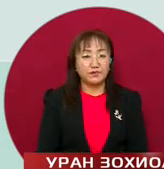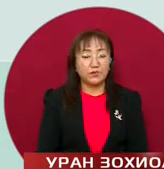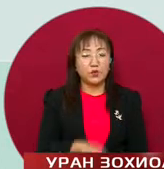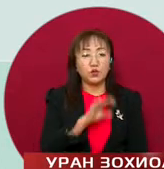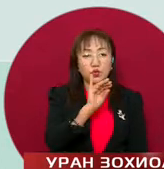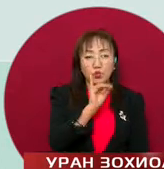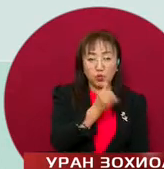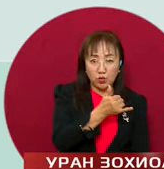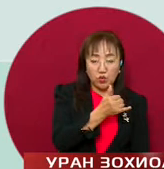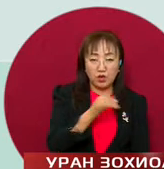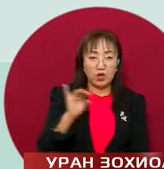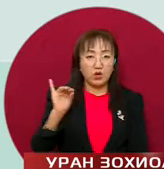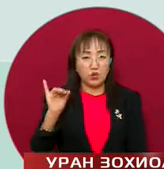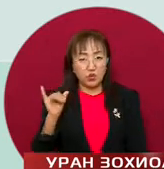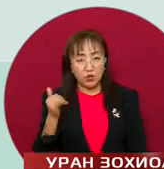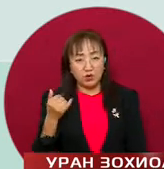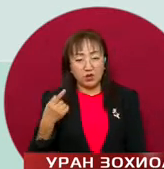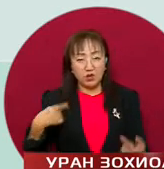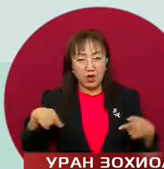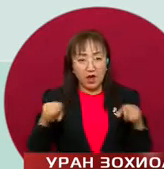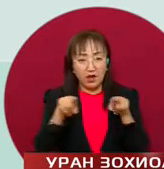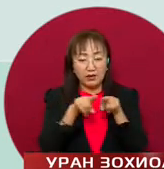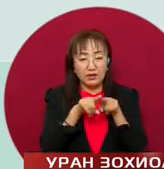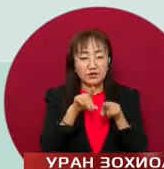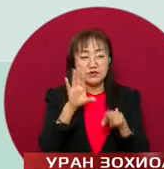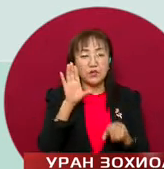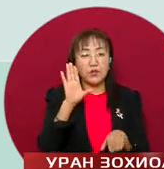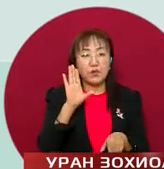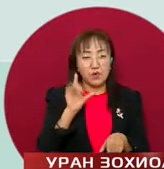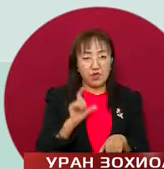Юуг юутаа адилтгсан бэ?